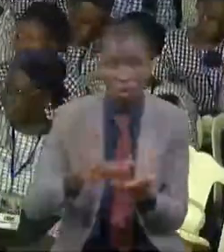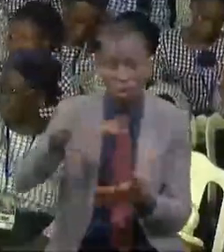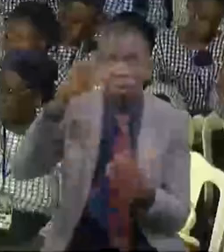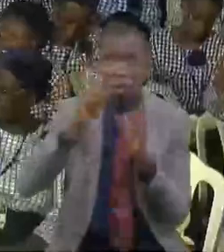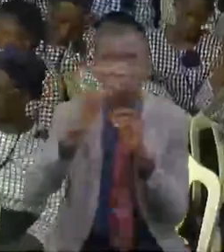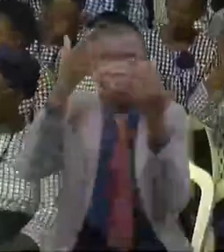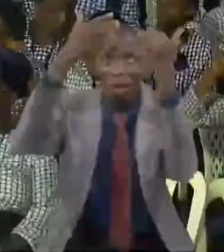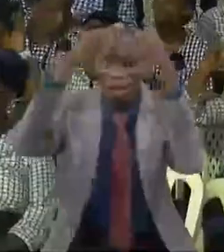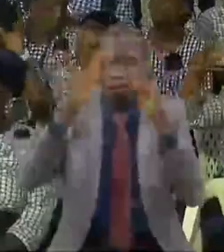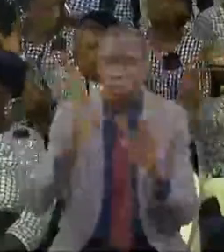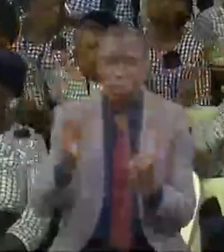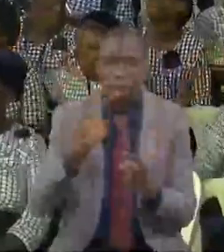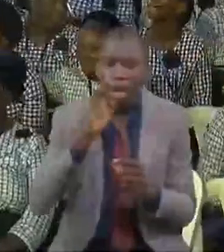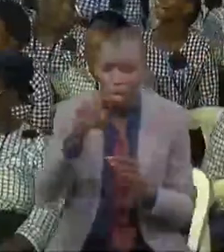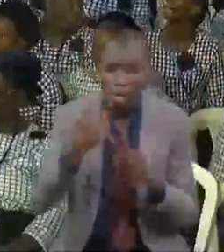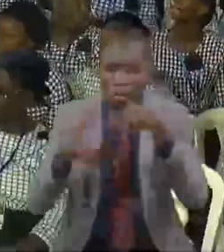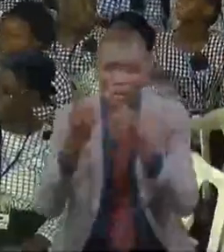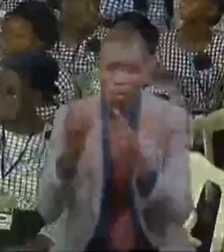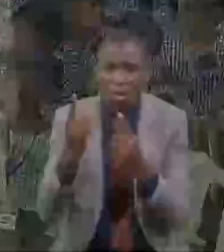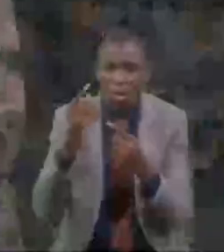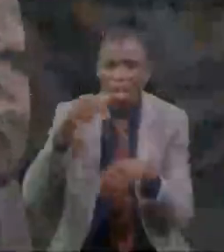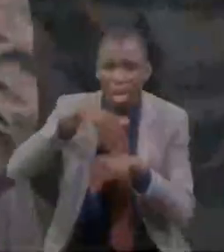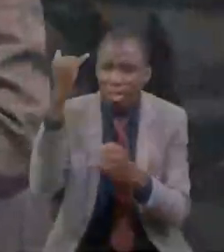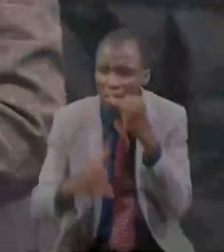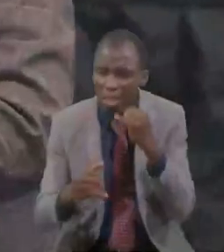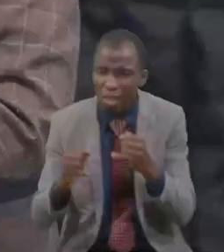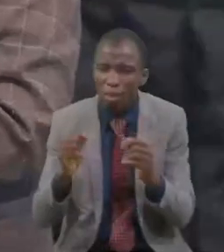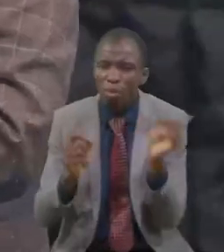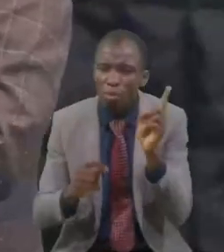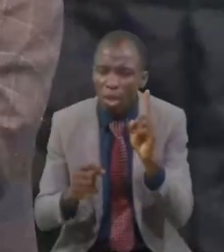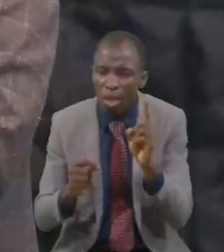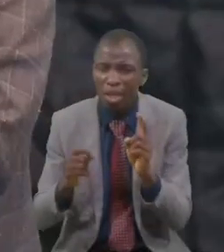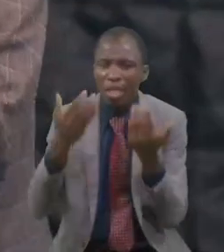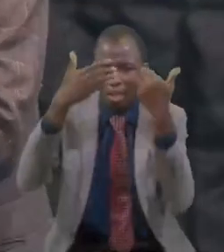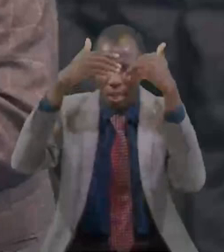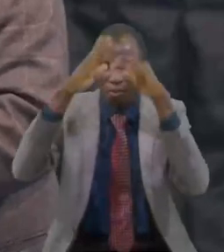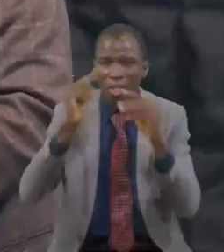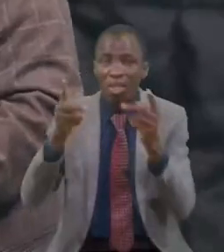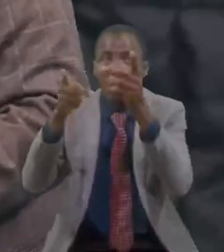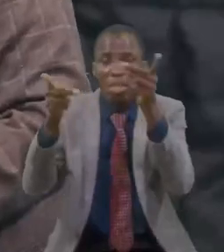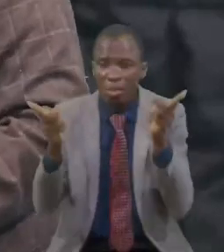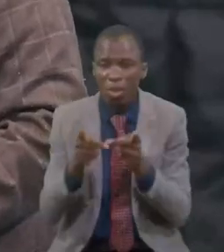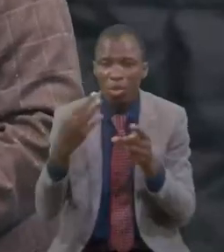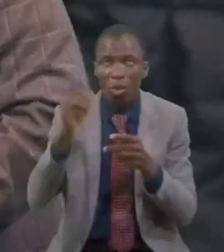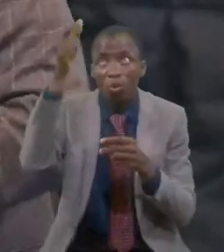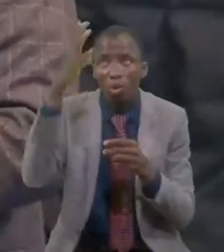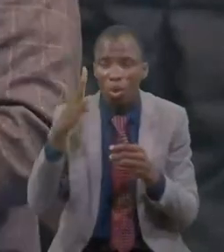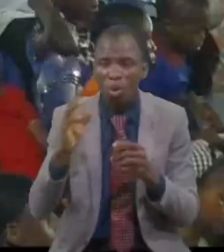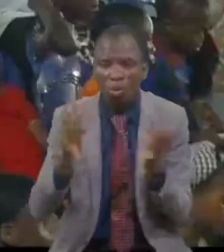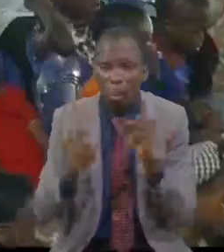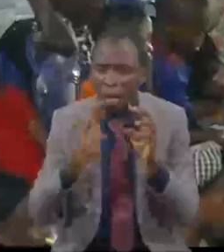où irez-vous finalement le palais de Dieu le paradis de Dieu